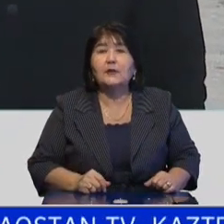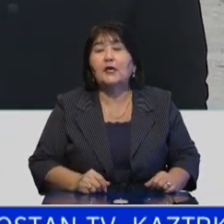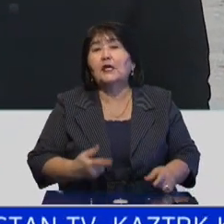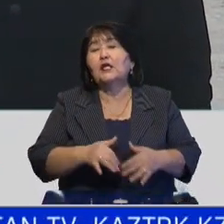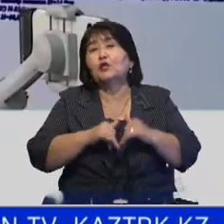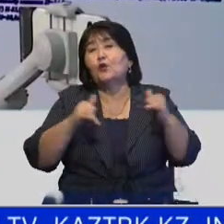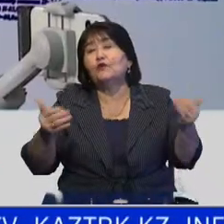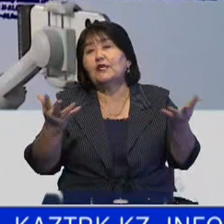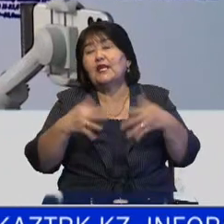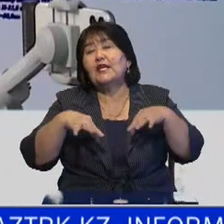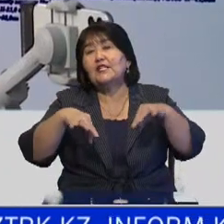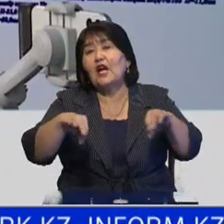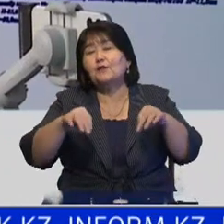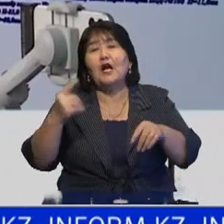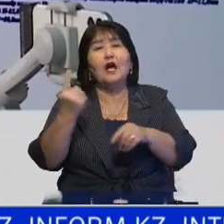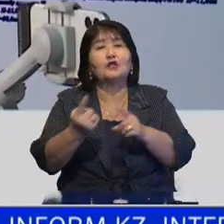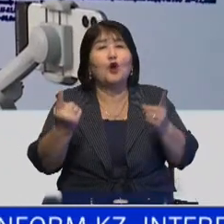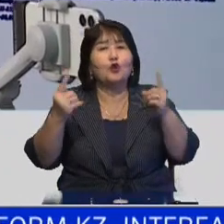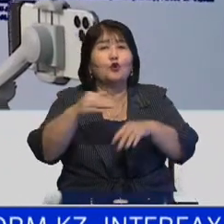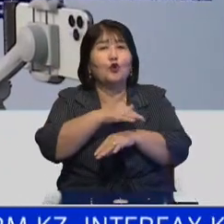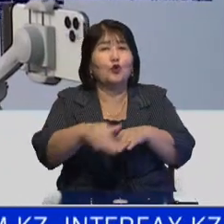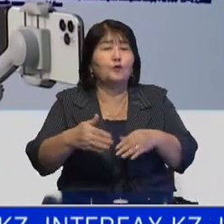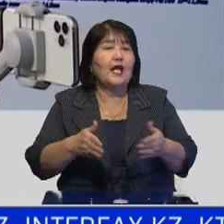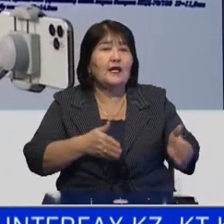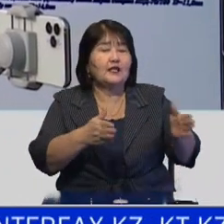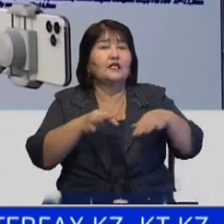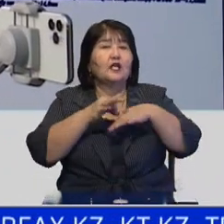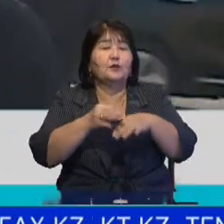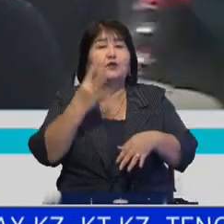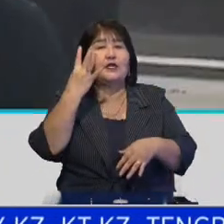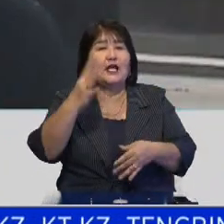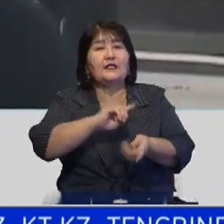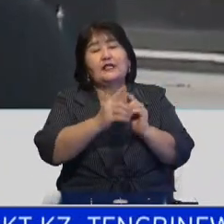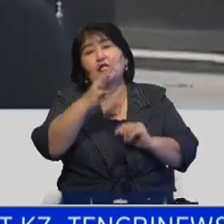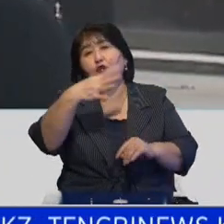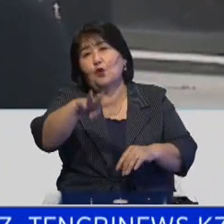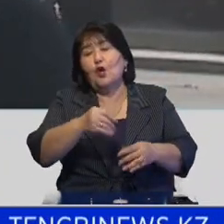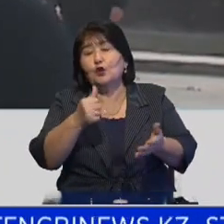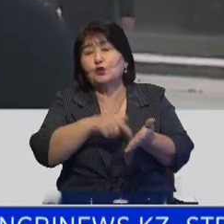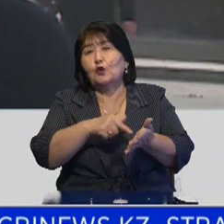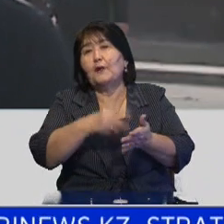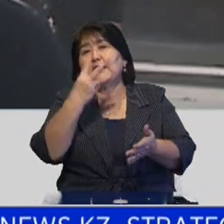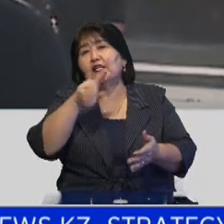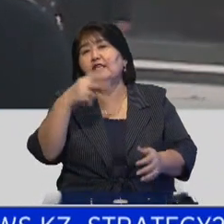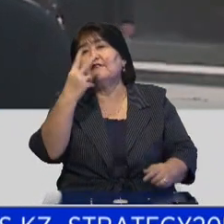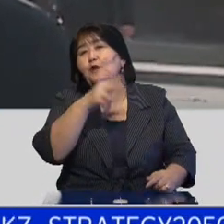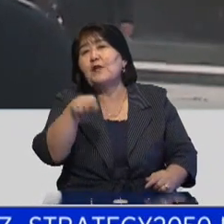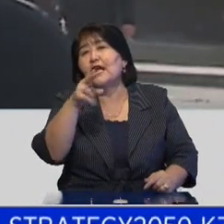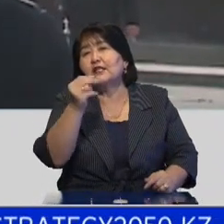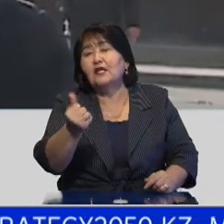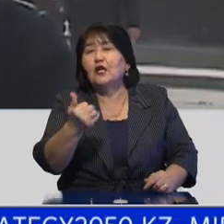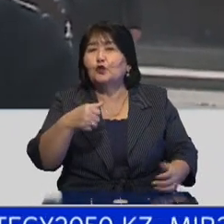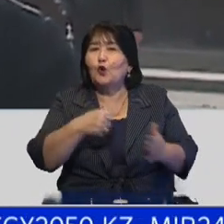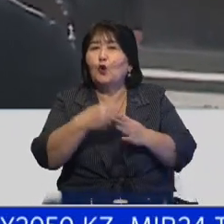Из-за увеличения количества машин одну из крупных улиц линейной части переводим на четырехполосную. Стоимость проекта 3,2 миллиарда тенге.